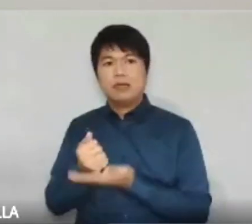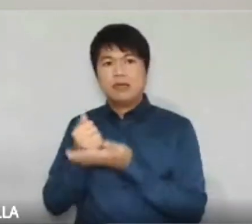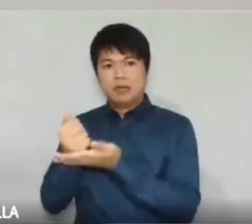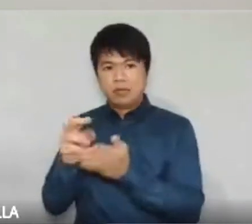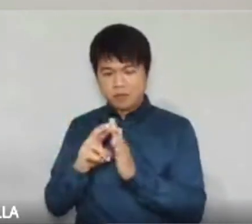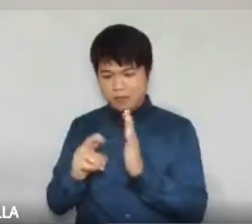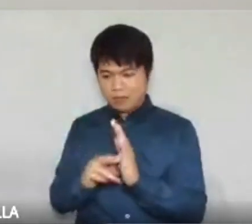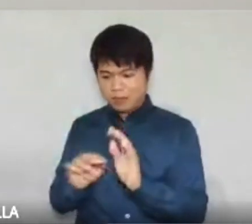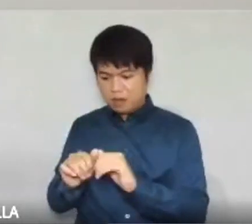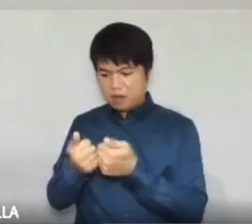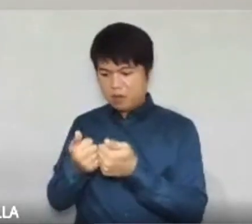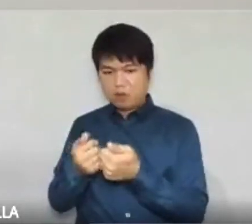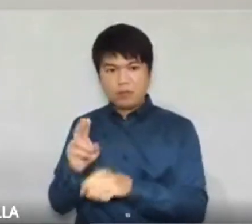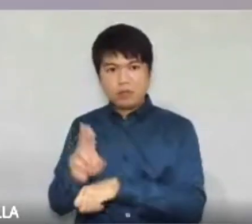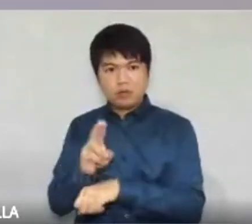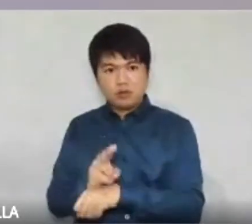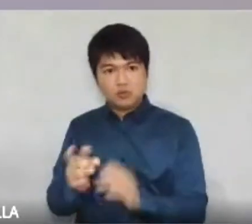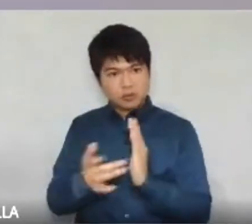na magagamit ang teknolohiya.